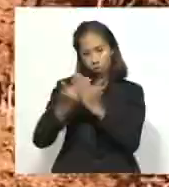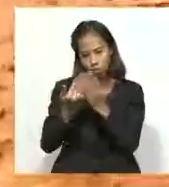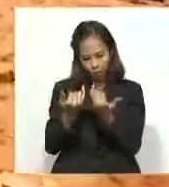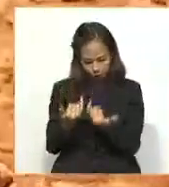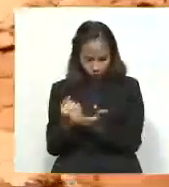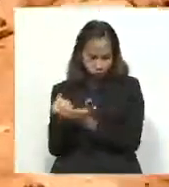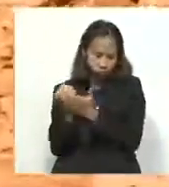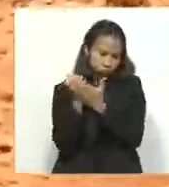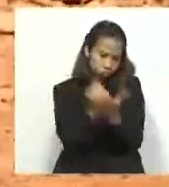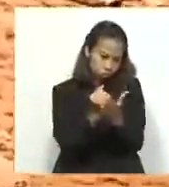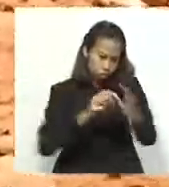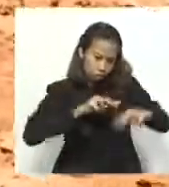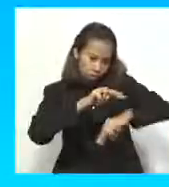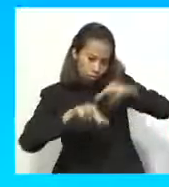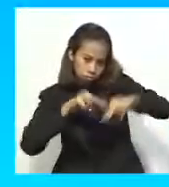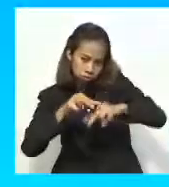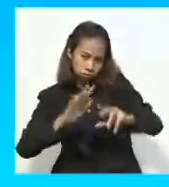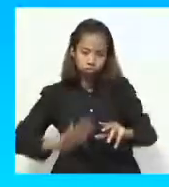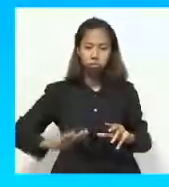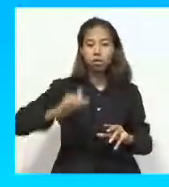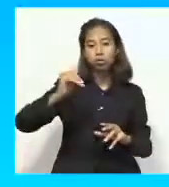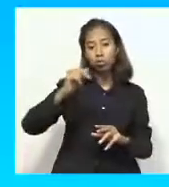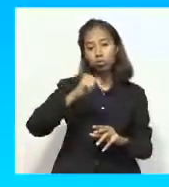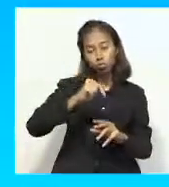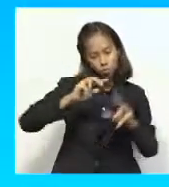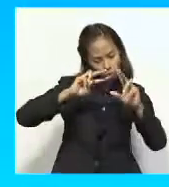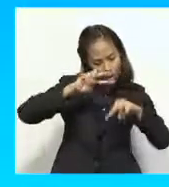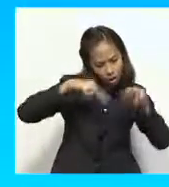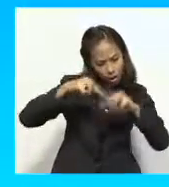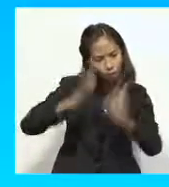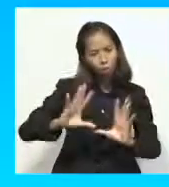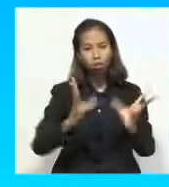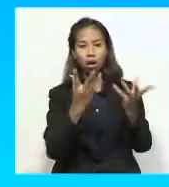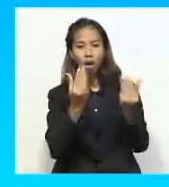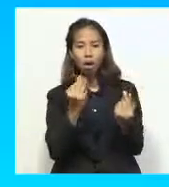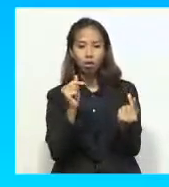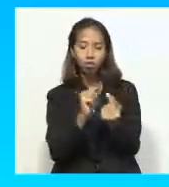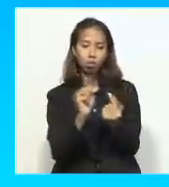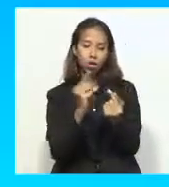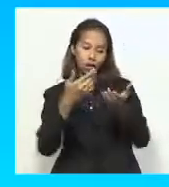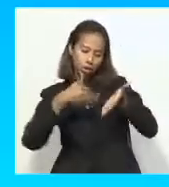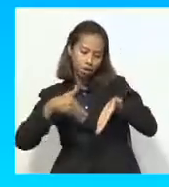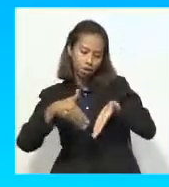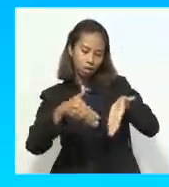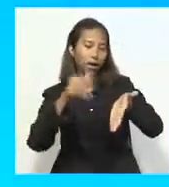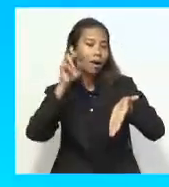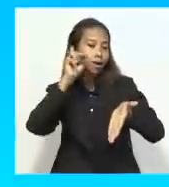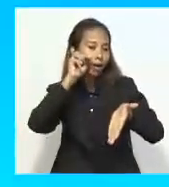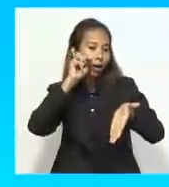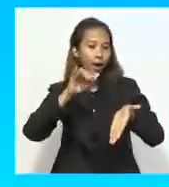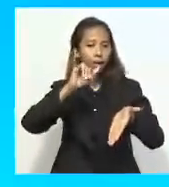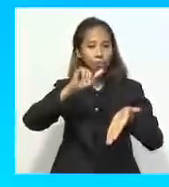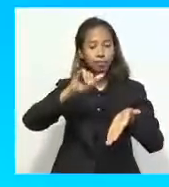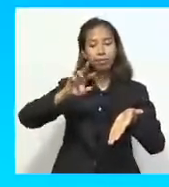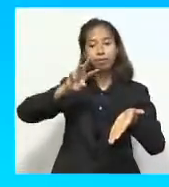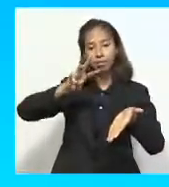การฟื้นฟูพื้นที่ที่ได้รับความเสียหายรวมถึงค้นหาผู้สูญหายนะคะตามแนวลำน้ำยวมจนถึงแม่น้